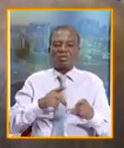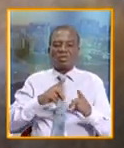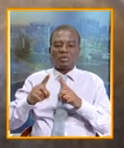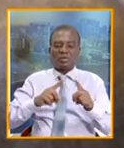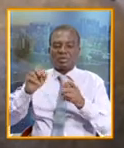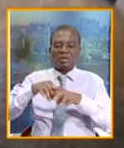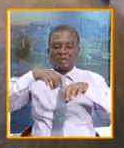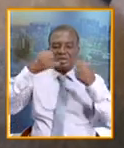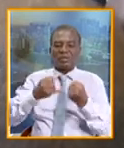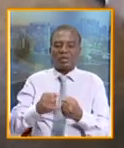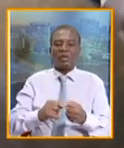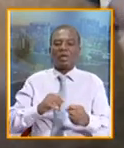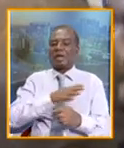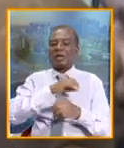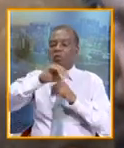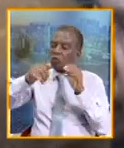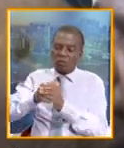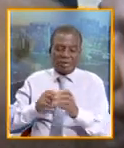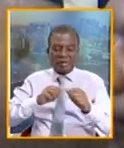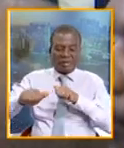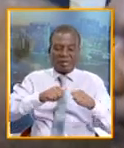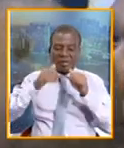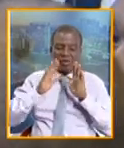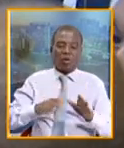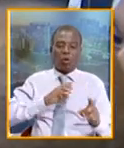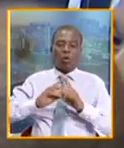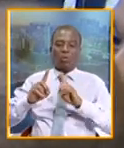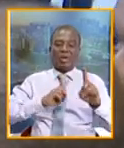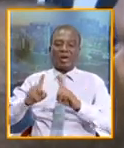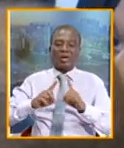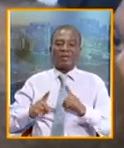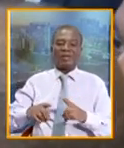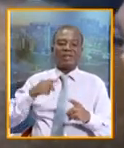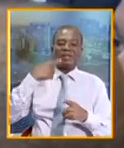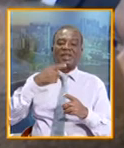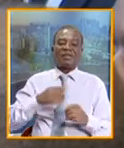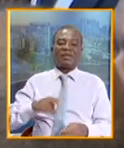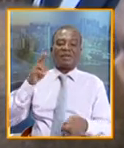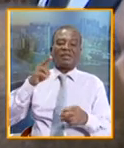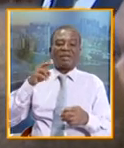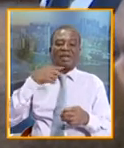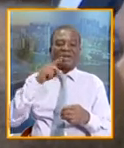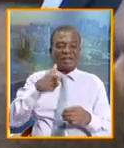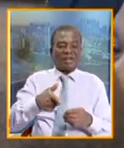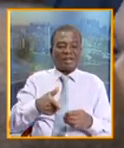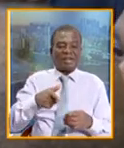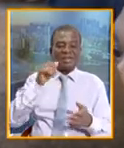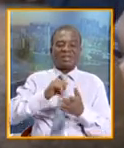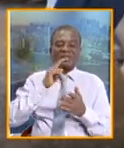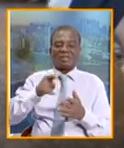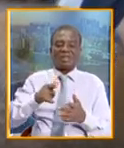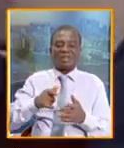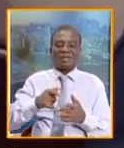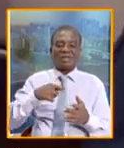débattues avec l'ensemble, je dirais, donc, des acteurs. Donc à partir de ce moment, je considère que ce qui va compter, c'est ce qui ressort du